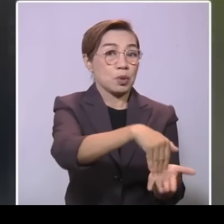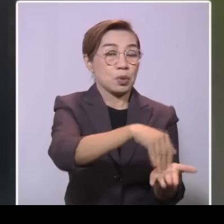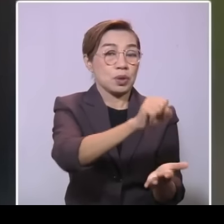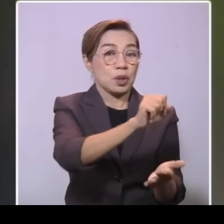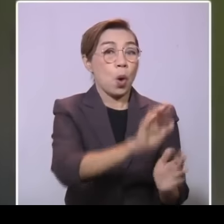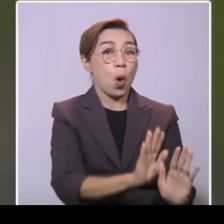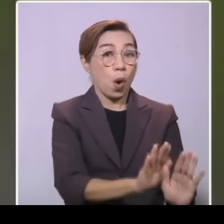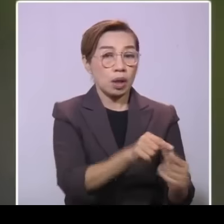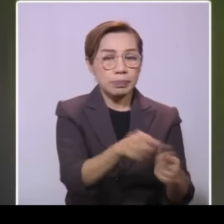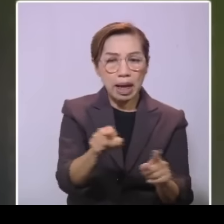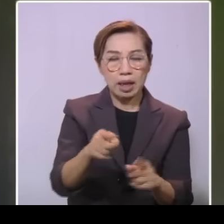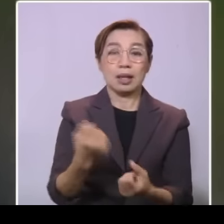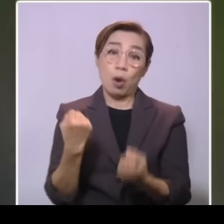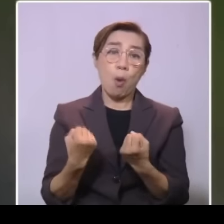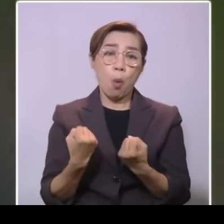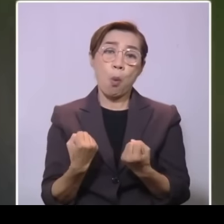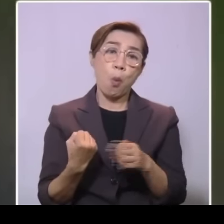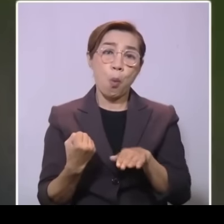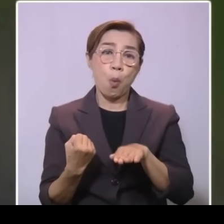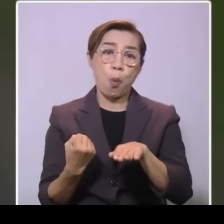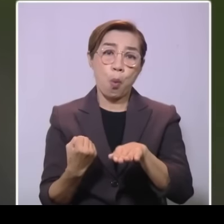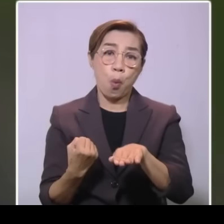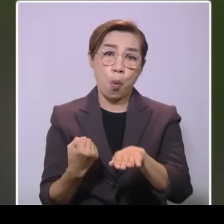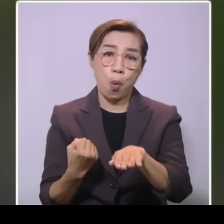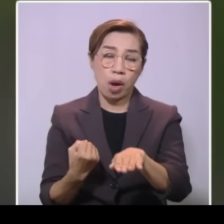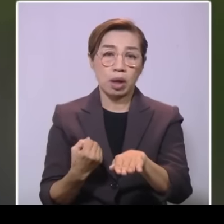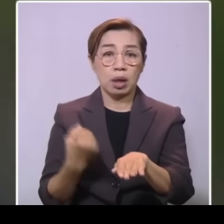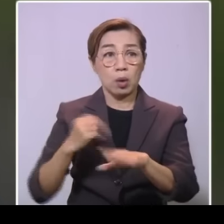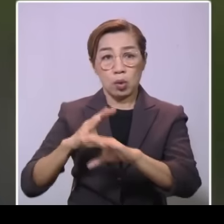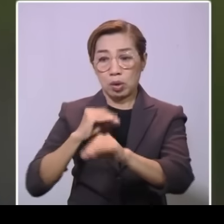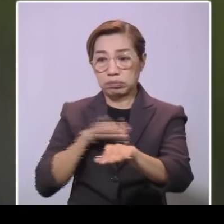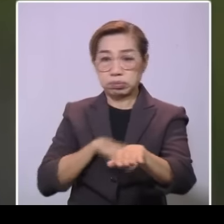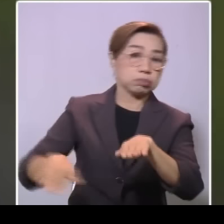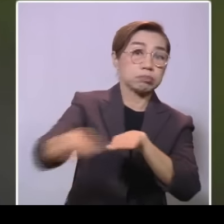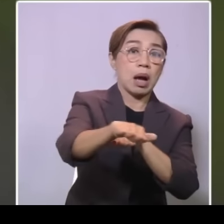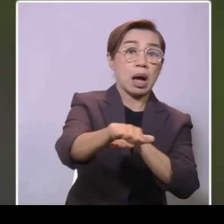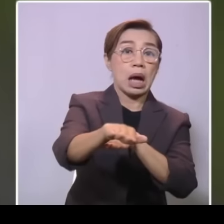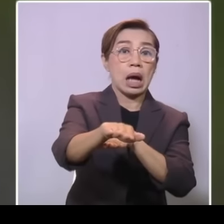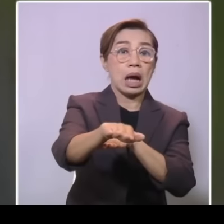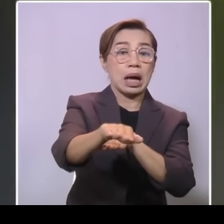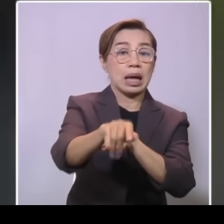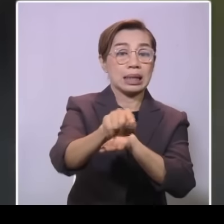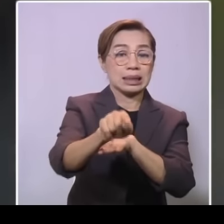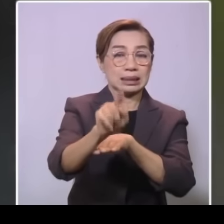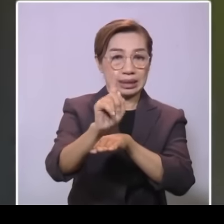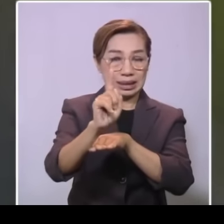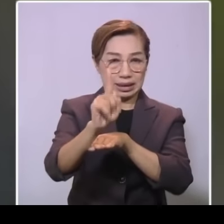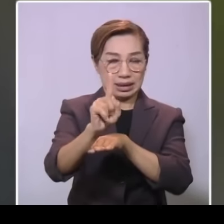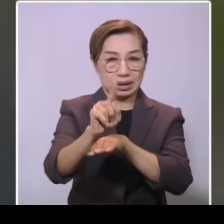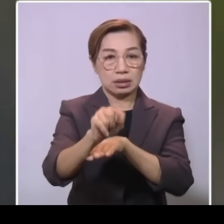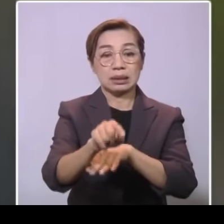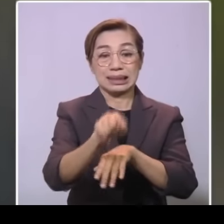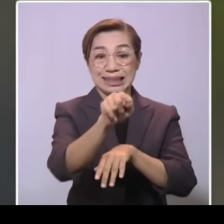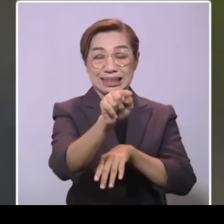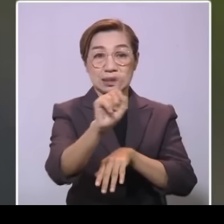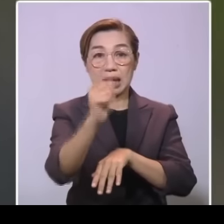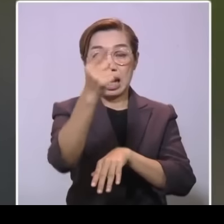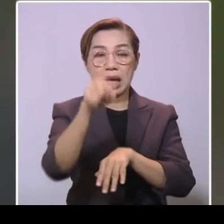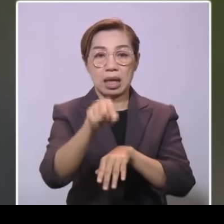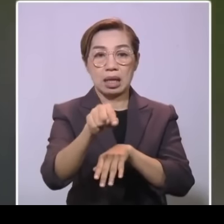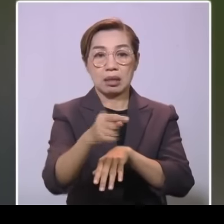ปอร์ตคันนี้จู่ๆก็ตัดเข้ามานะคะตัดเข้ามาจากเลนซ้ายแล้วก็มาตัดหน้าแล้วก็ทำตอนแรกทำมือบอกว่ายูเนี่ยอ้อม